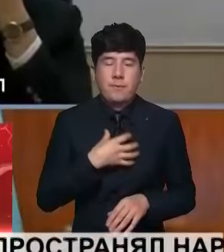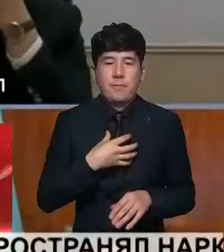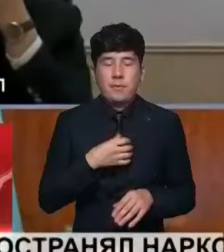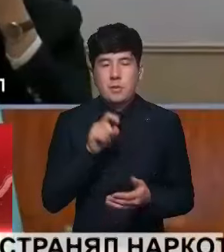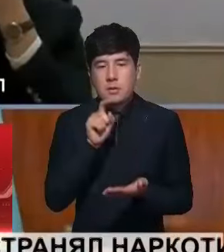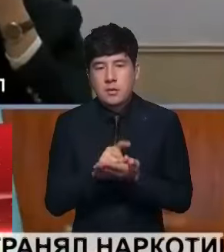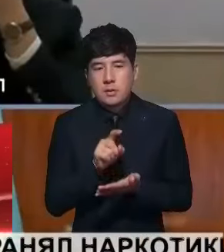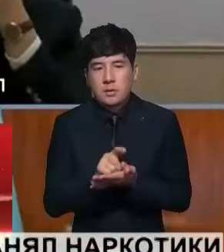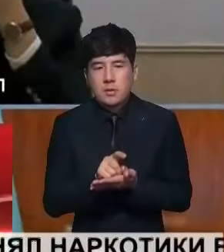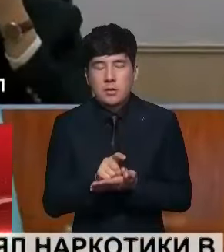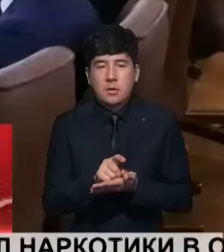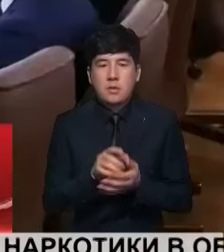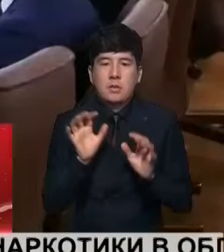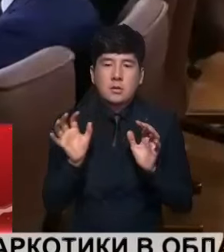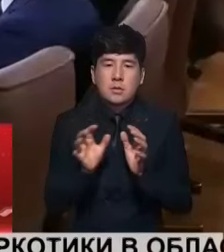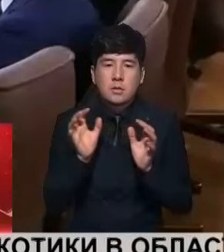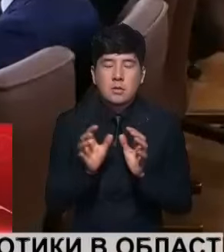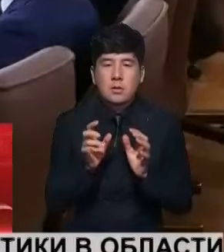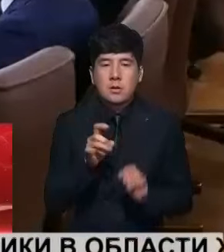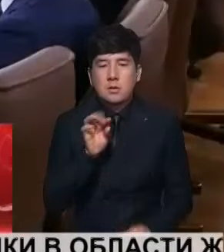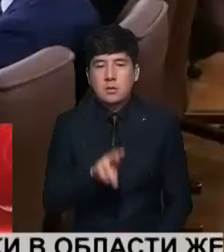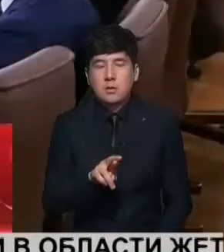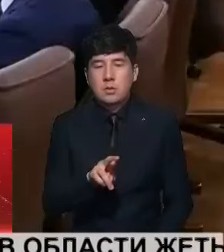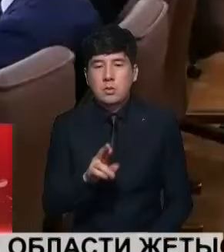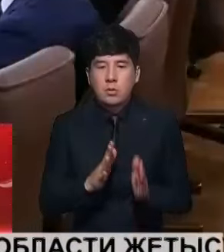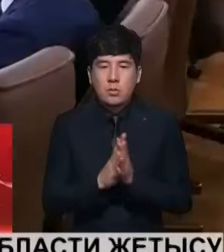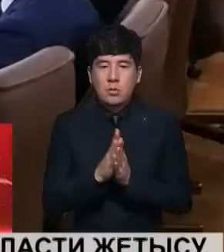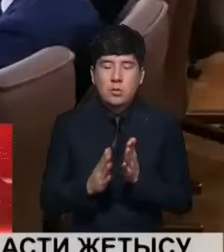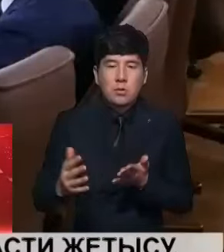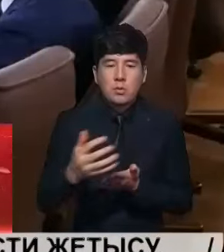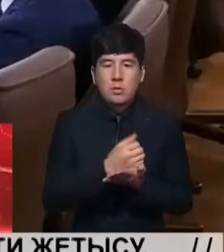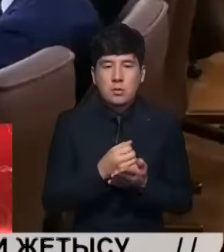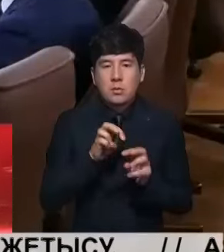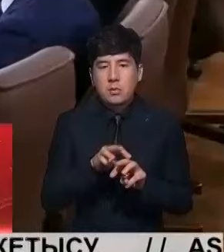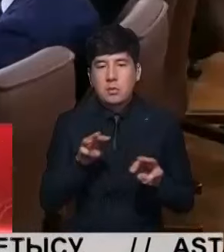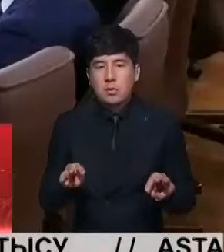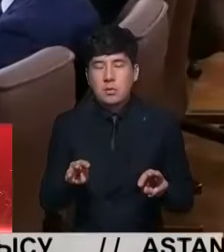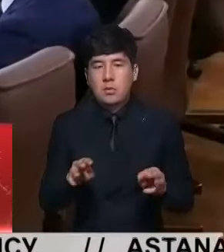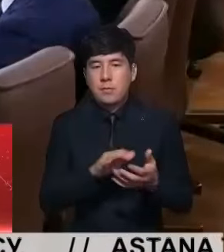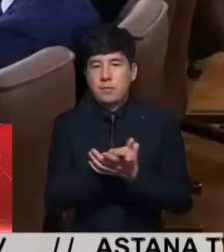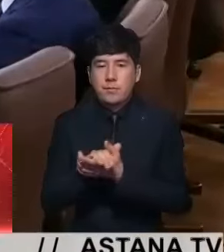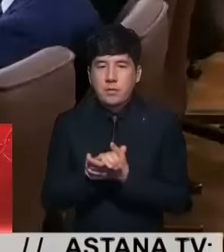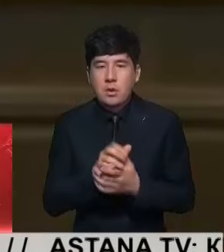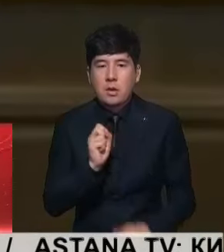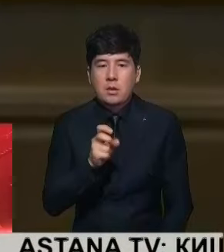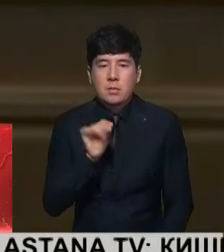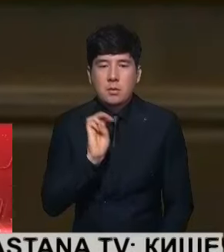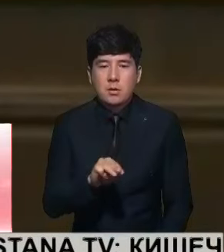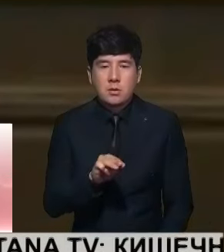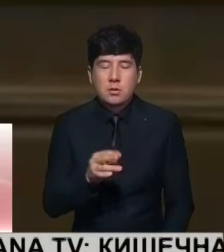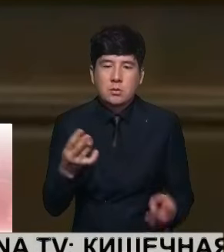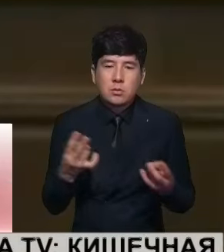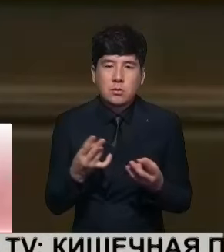Теперь наша главная задача — сохранить и реализовать полученный урожай. Министерству сельского хозяйства совместно с акиматами областей необходимо